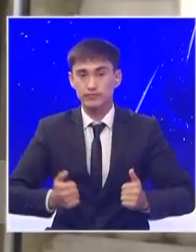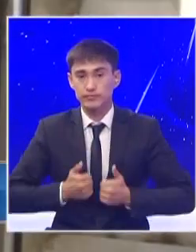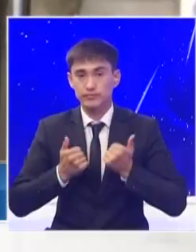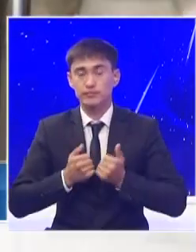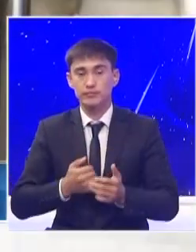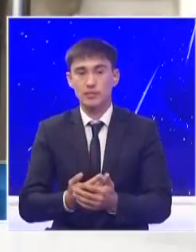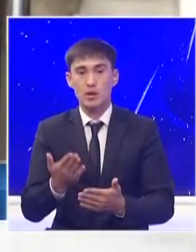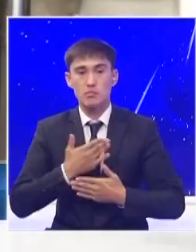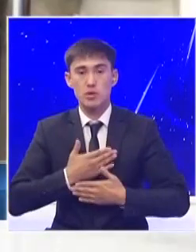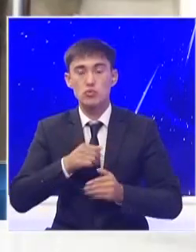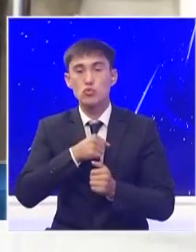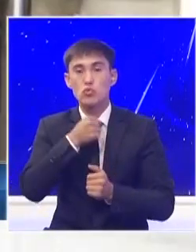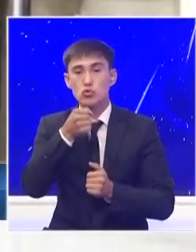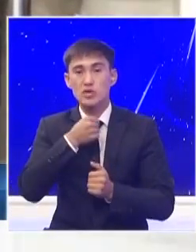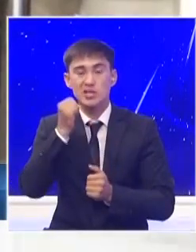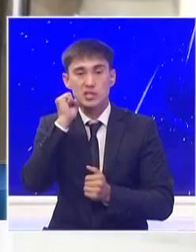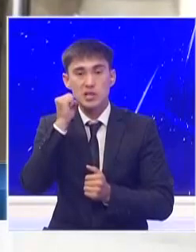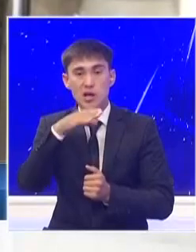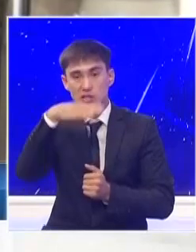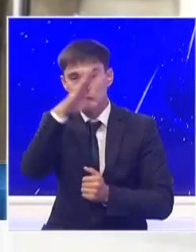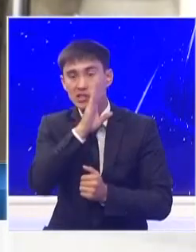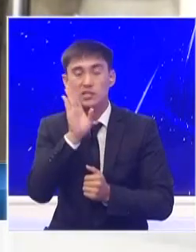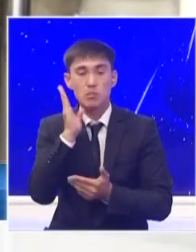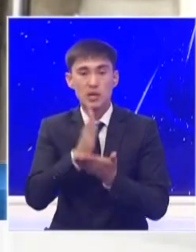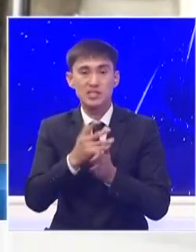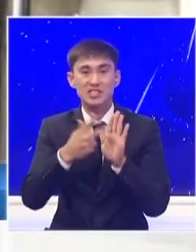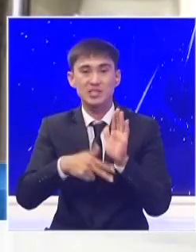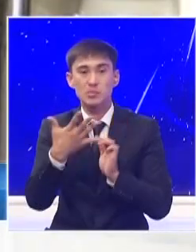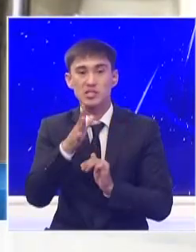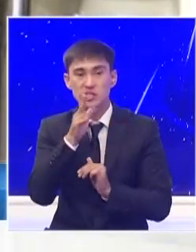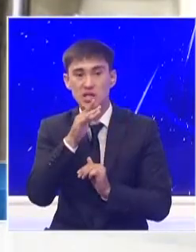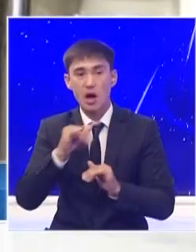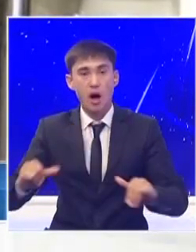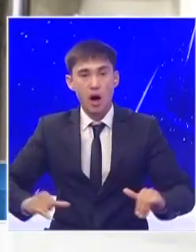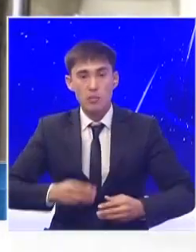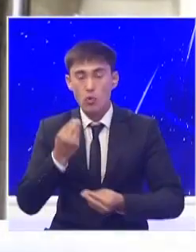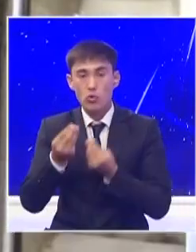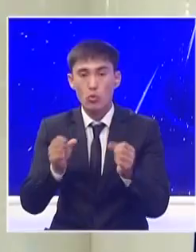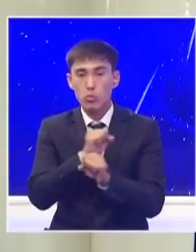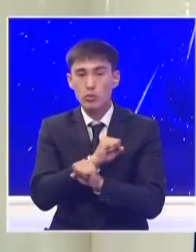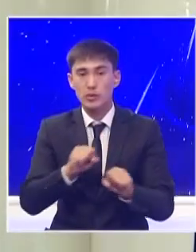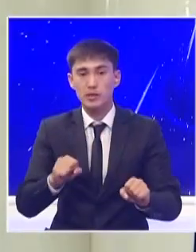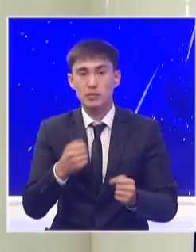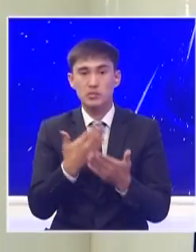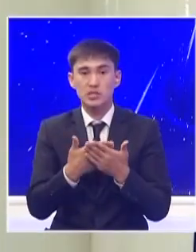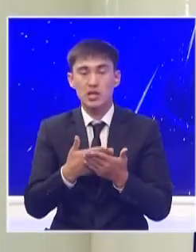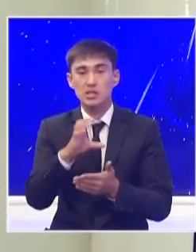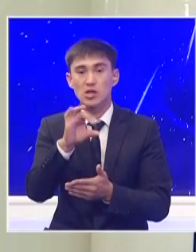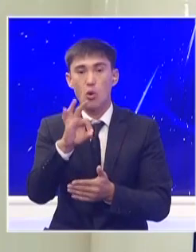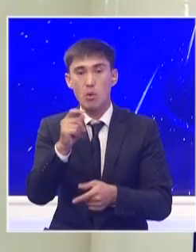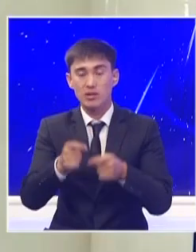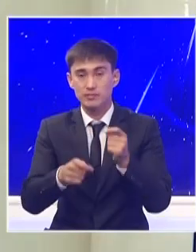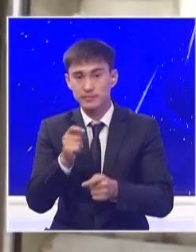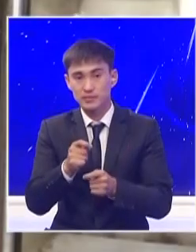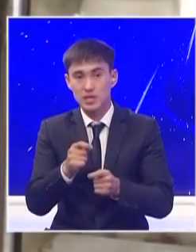бар, 85 жастағы шешем. Ол кісі пастайын айт, ақпен ойнауға болмайды дейді қызым. Мысалы саумалды, сол